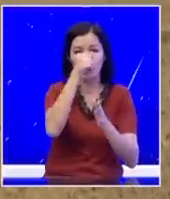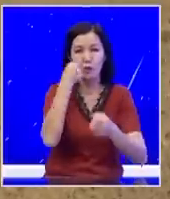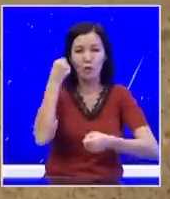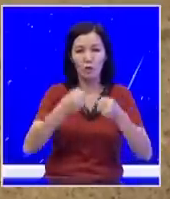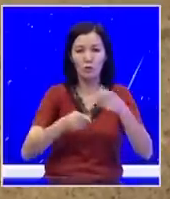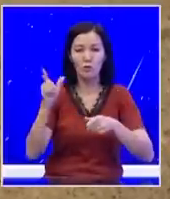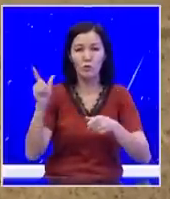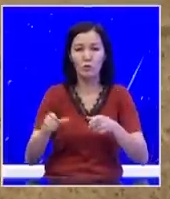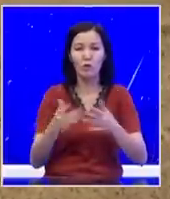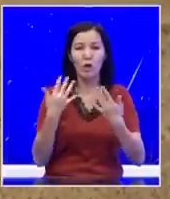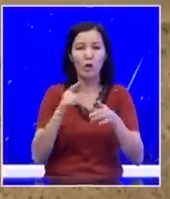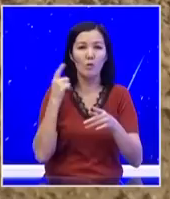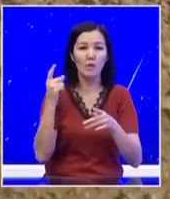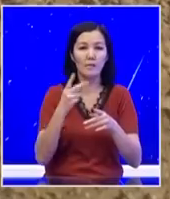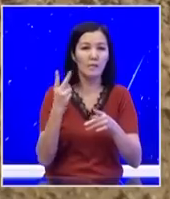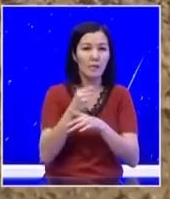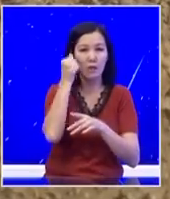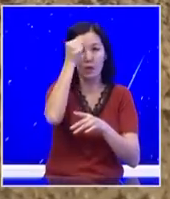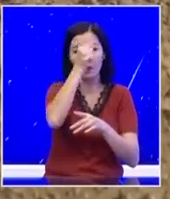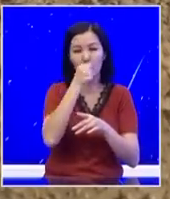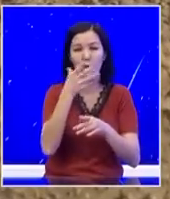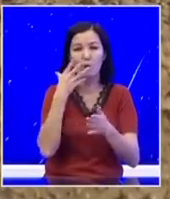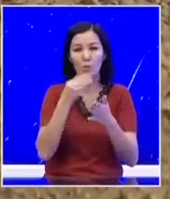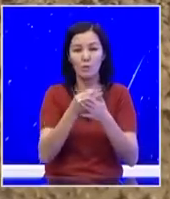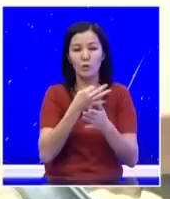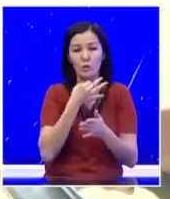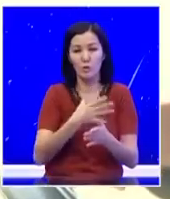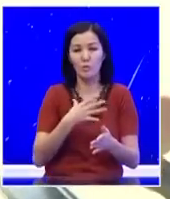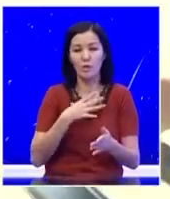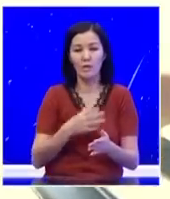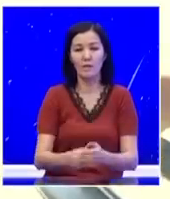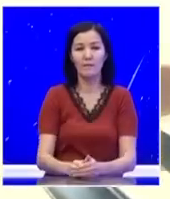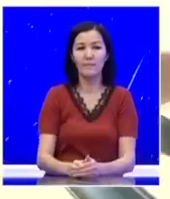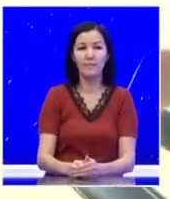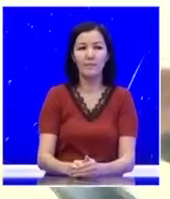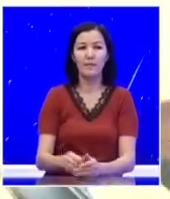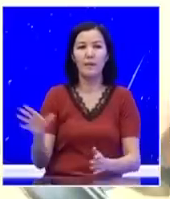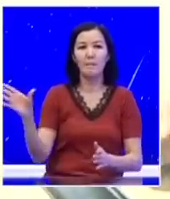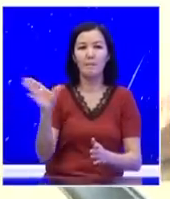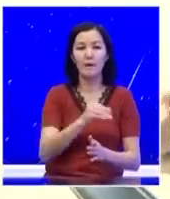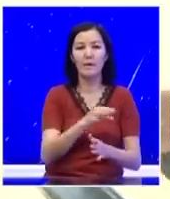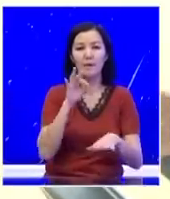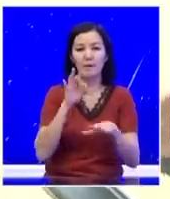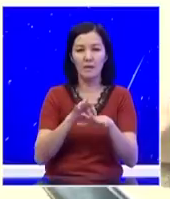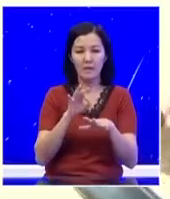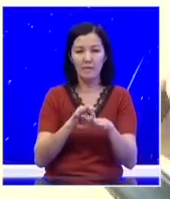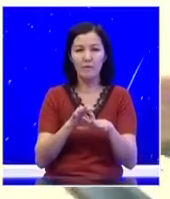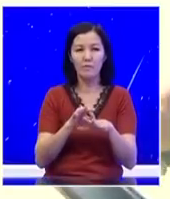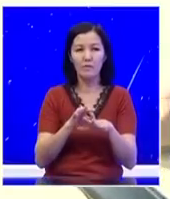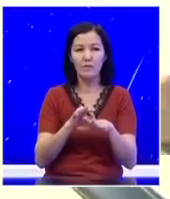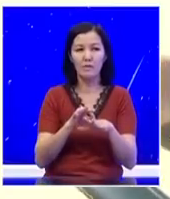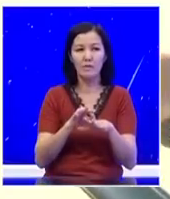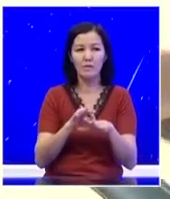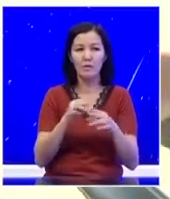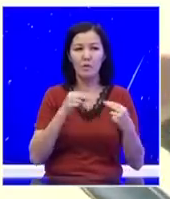келеді. Шаруашылыққа кіргеніне 2-ші жыл, кәсібім өзіме ұнайды дейді. Бәр жерде коронавирустан қай